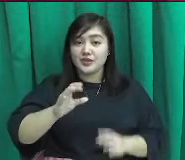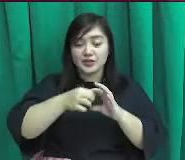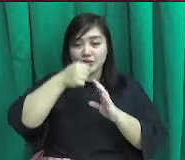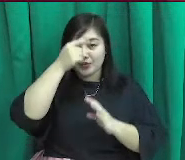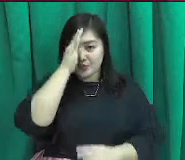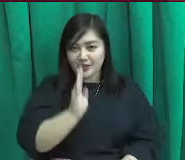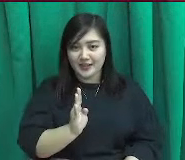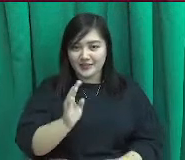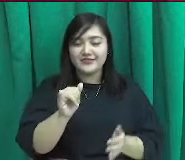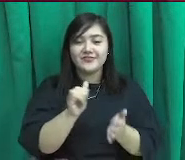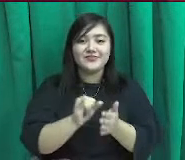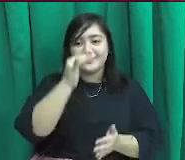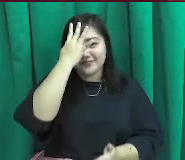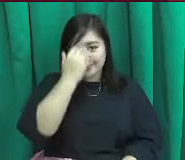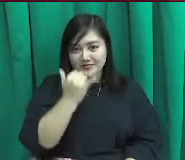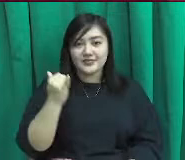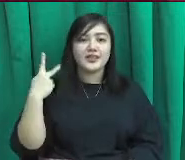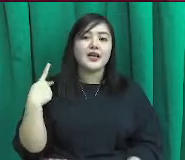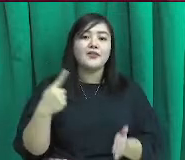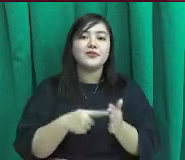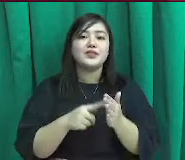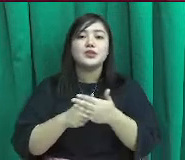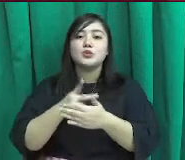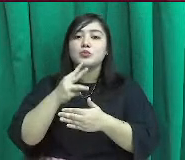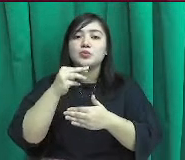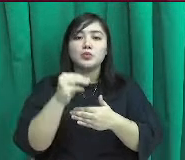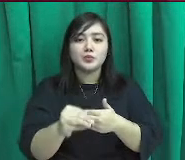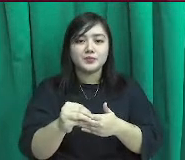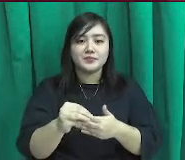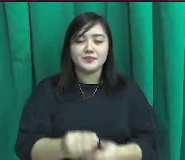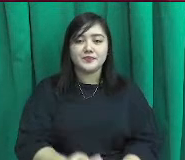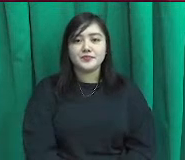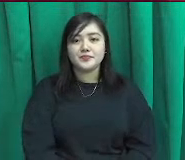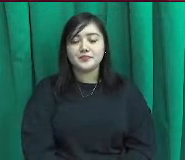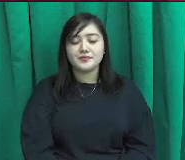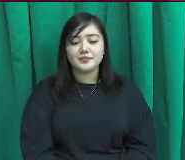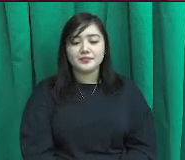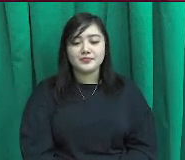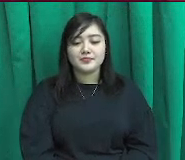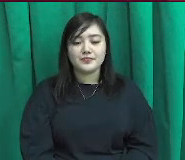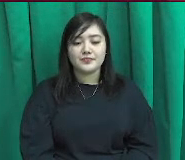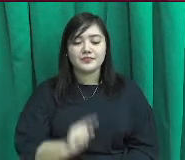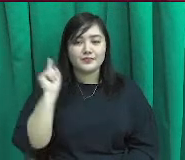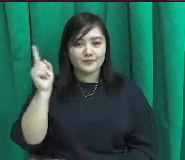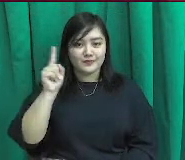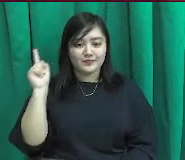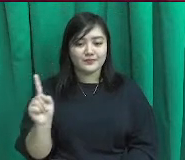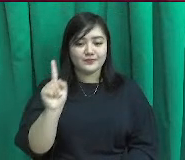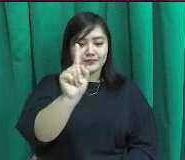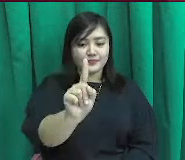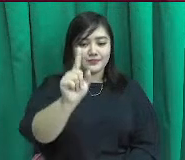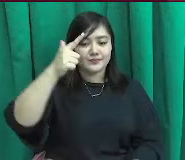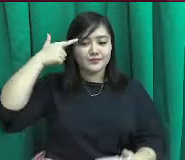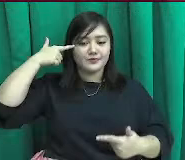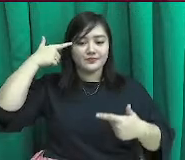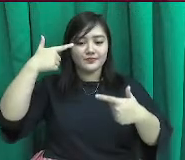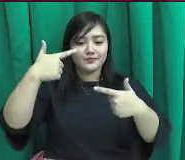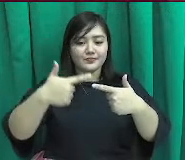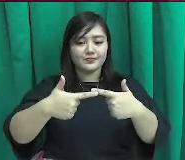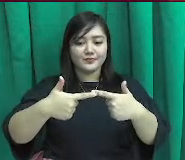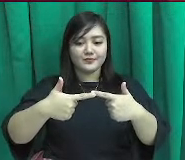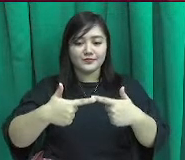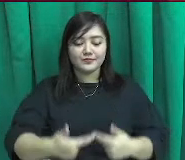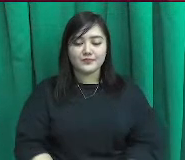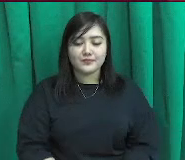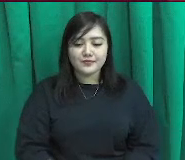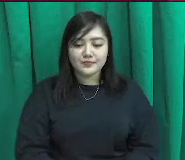ganitong programa. Kaya may isa tayong programang ganito. No? Isa lang ang goal natin. No? Wala tayong inilalagay sa